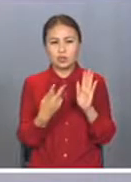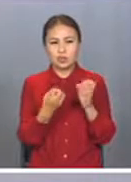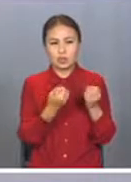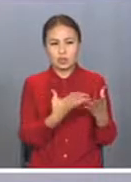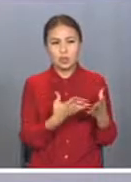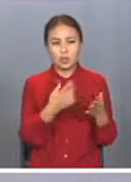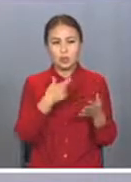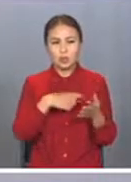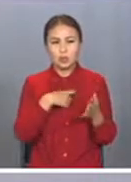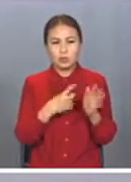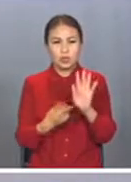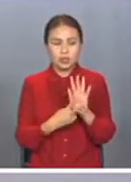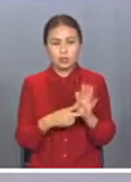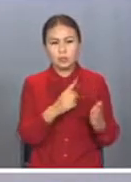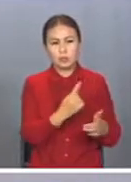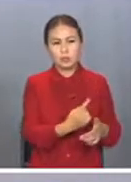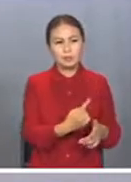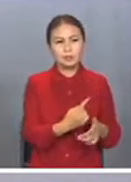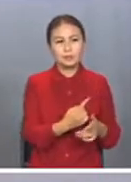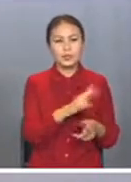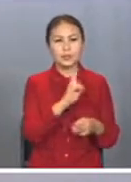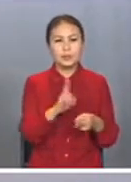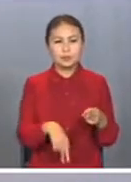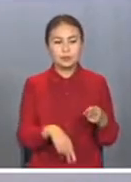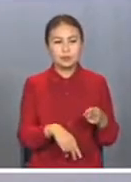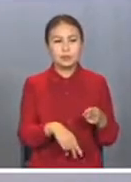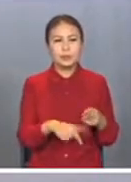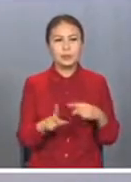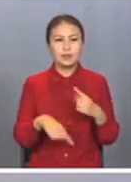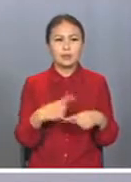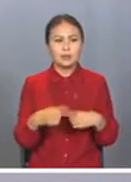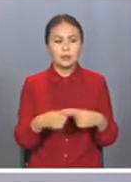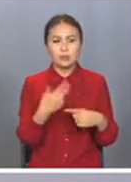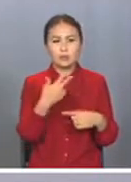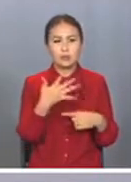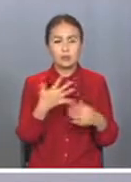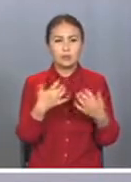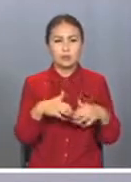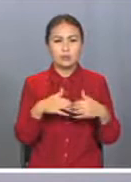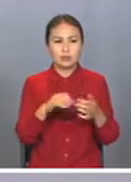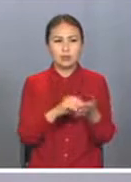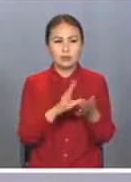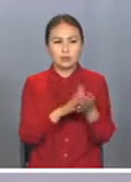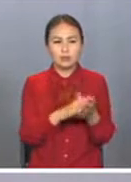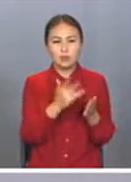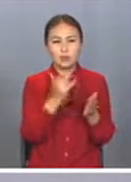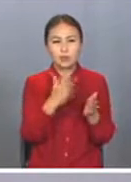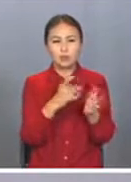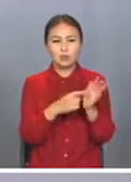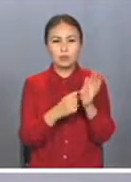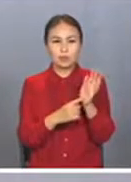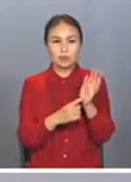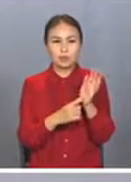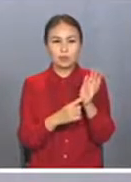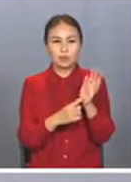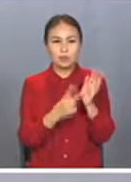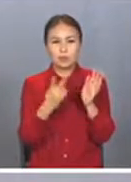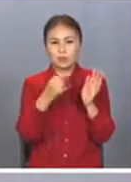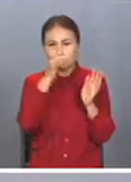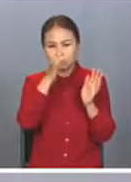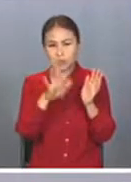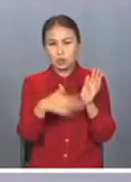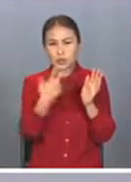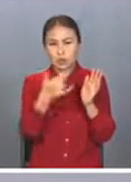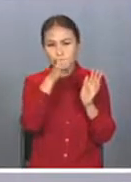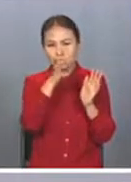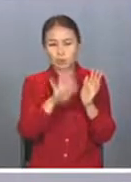бөлемін 1 шығады. Жіктеу аяқталды. Келесі 35 санын жіктеймін. 35 саны 2-ге бөлінбейді, 3-ке